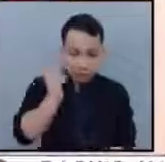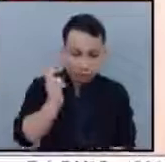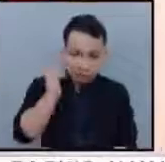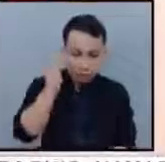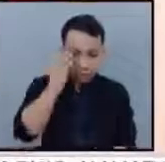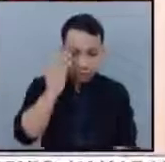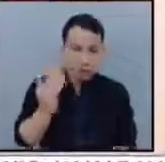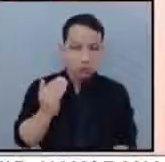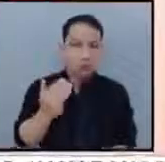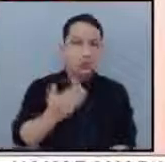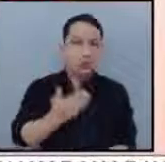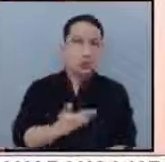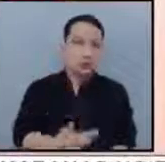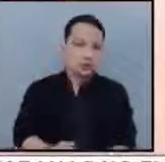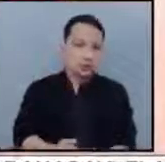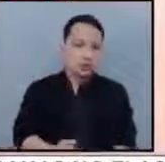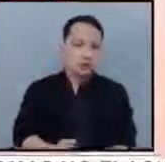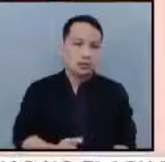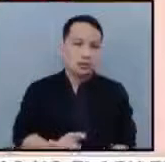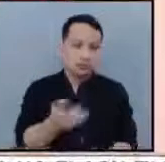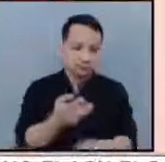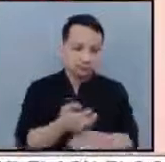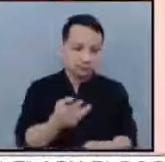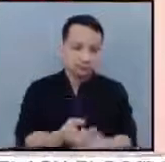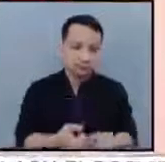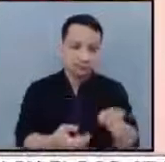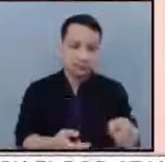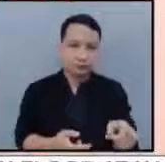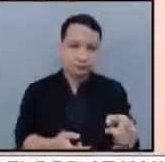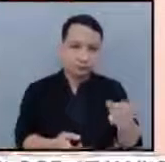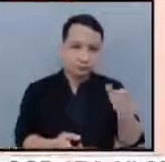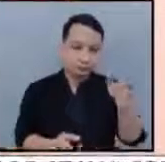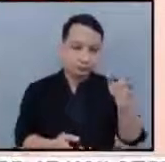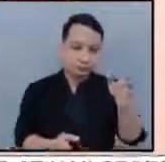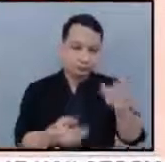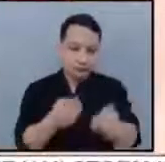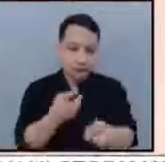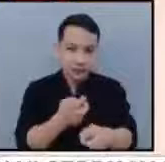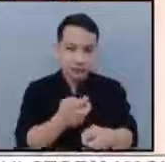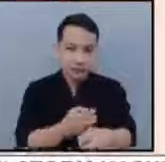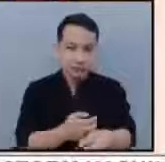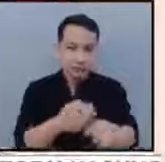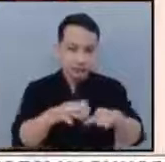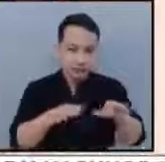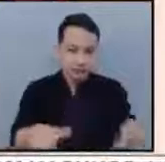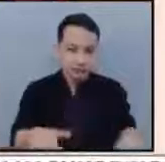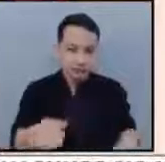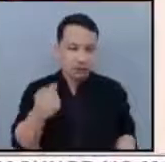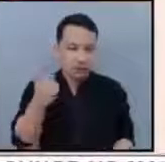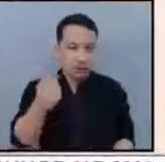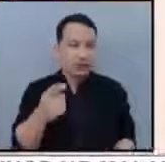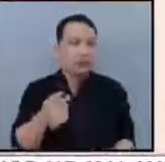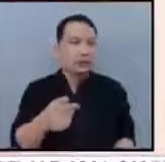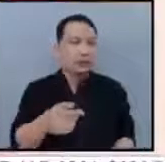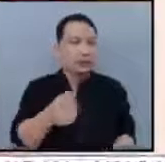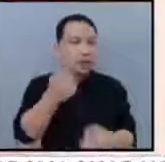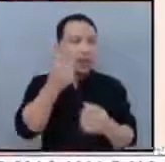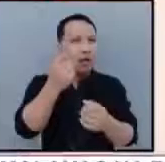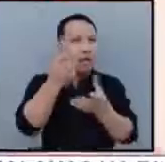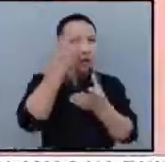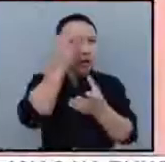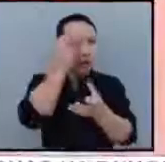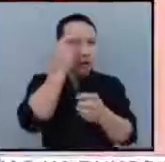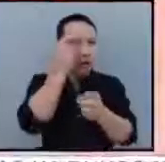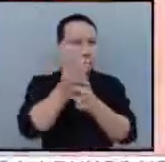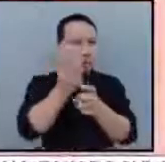na nahihirapan yung mga bata sa pag-intindi sa mga leksyon sa paaralan. So, and I have